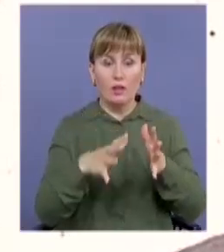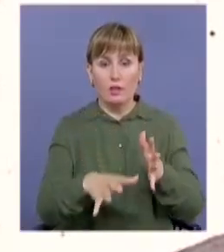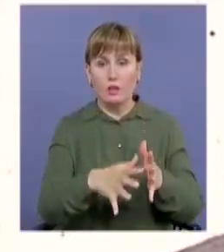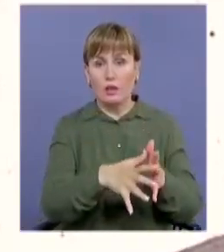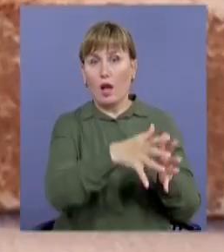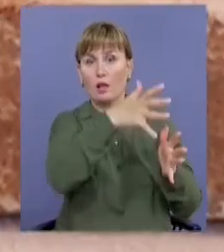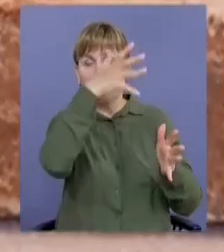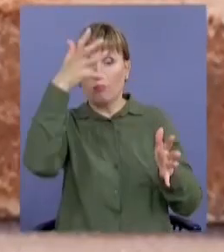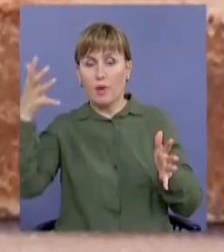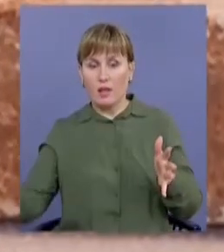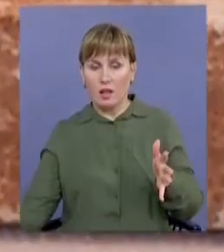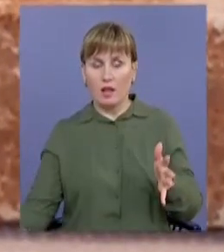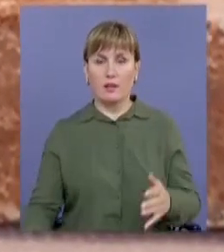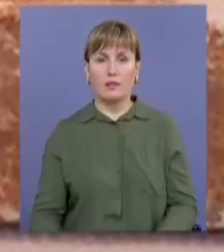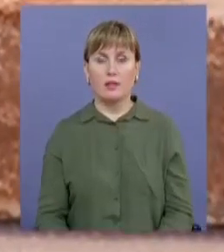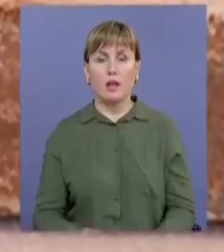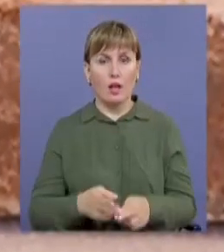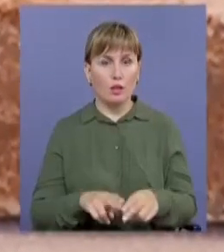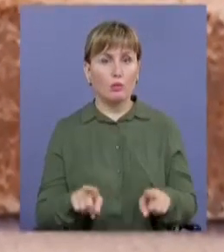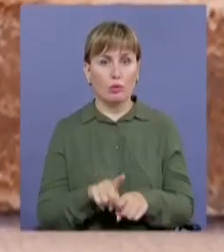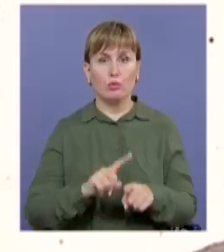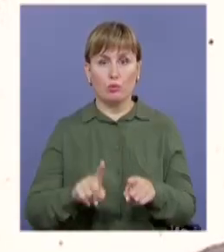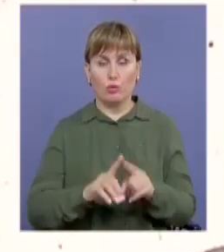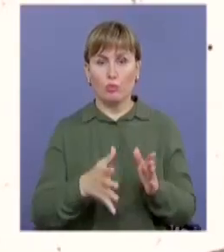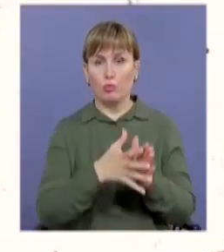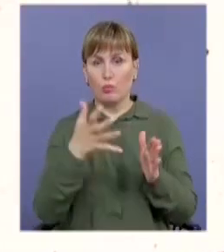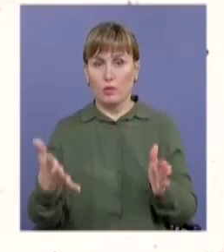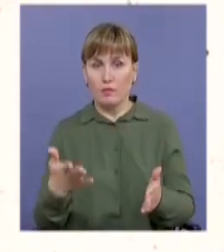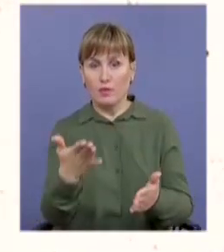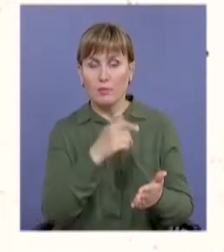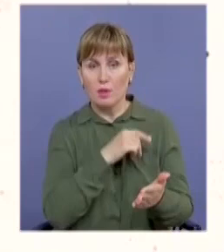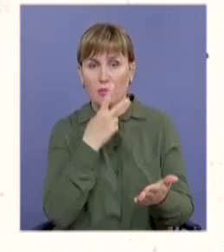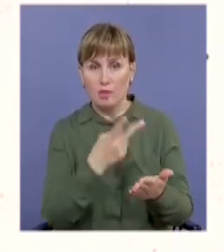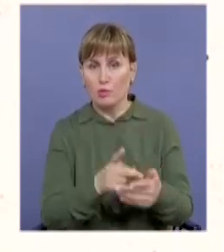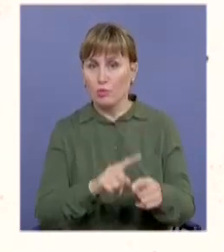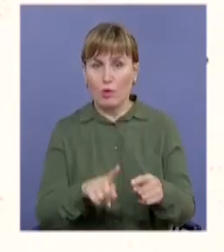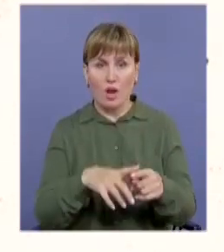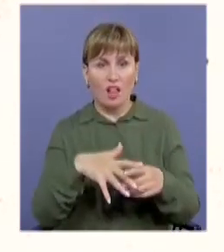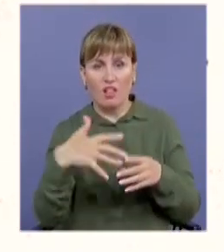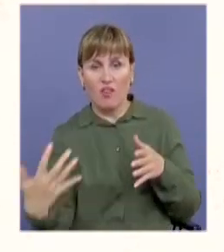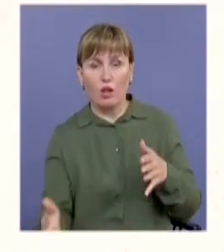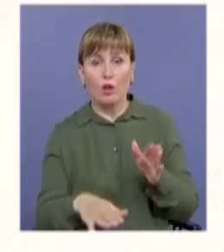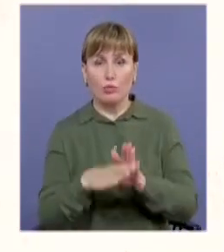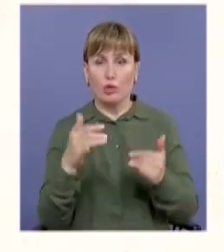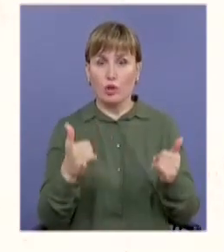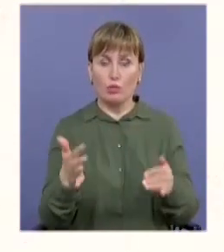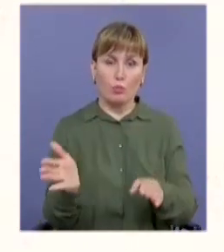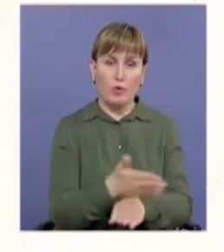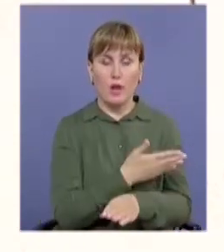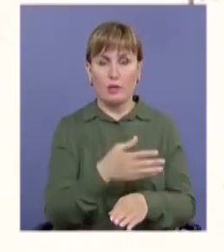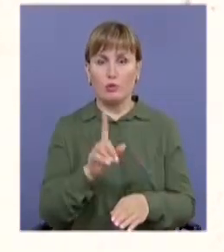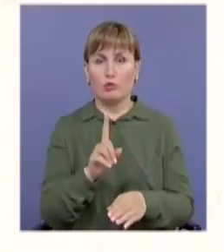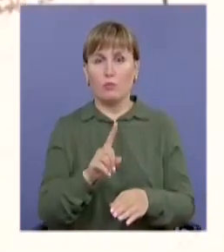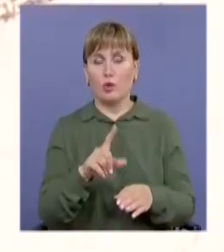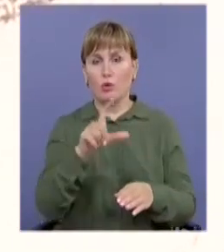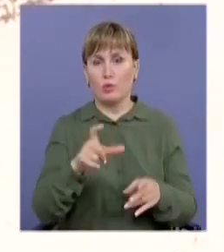опадает, особенно с наружной стороны. Это тоже скоро упадет. Вот даже можете посмотреть, это все отвалится. Когда-нибудь. Лучше сейчас это убрать,